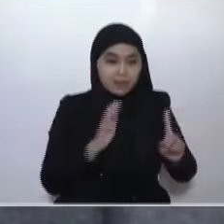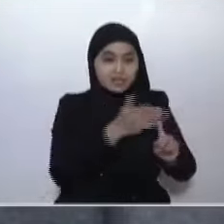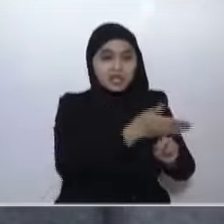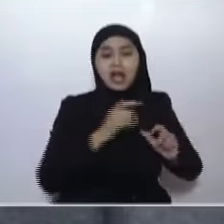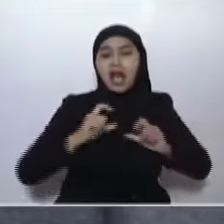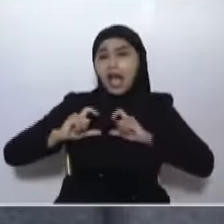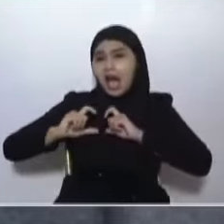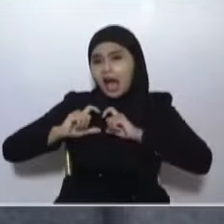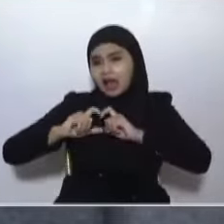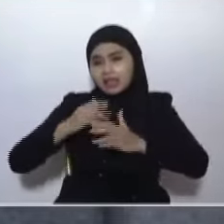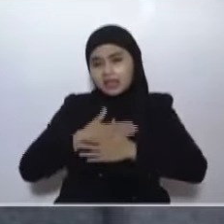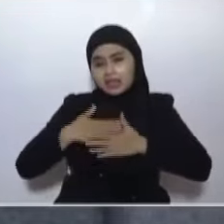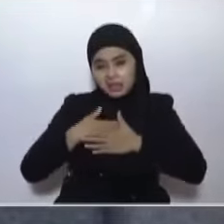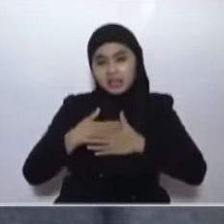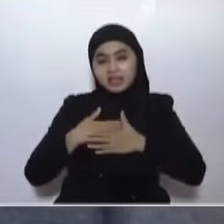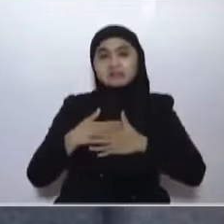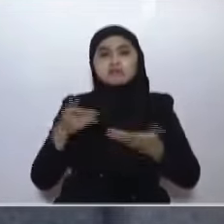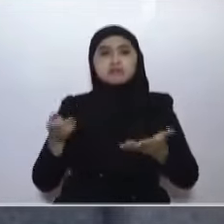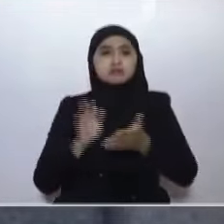kondusif G